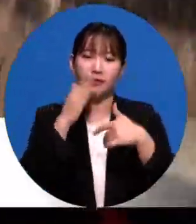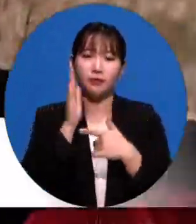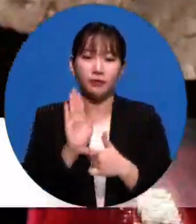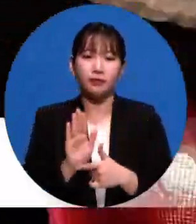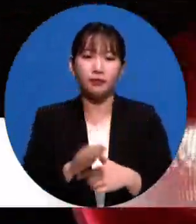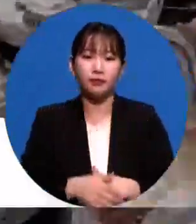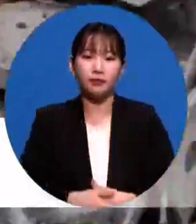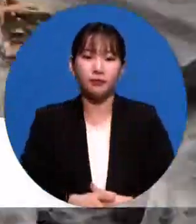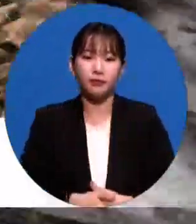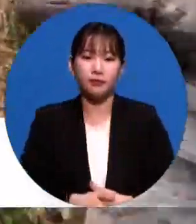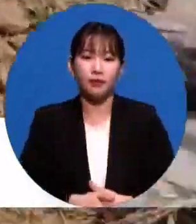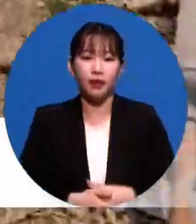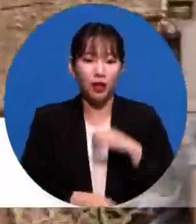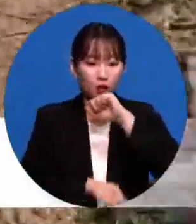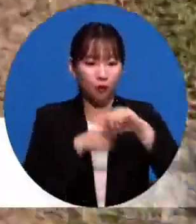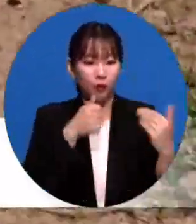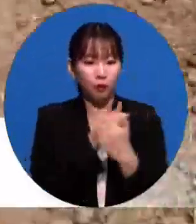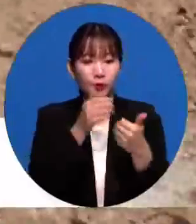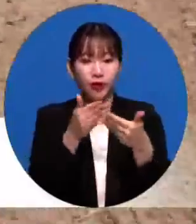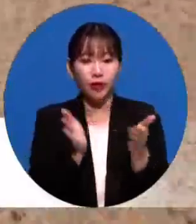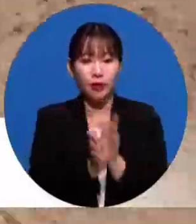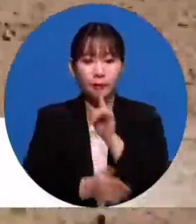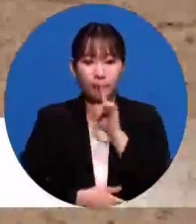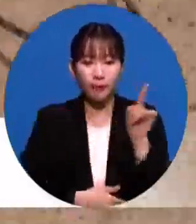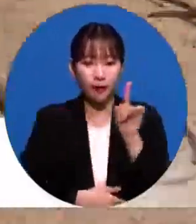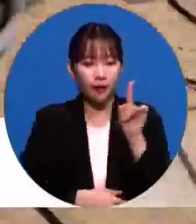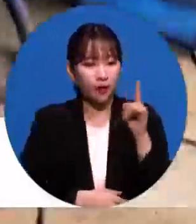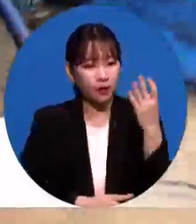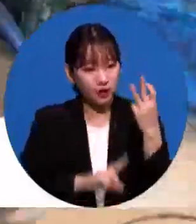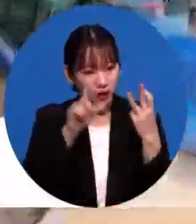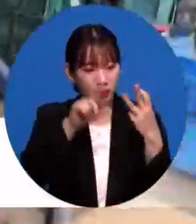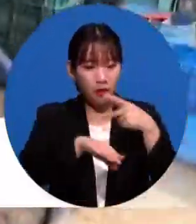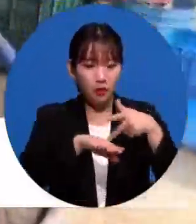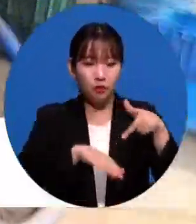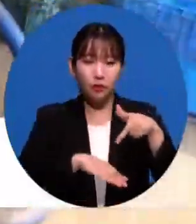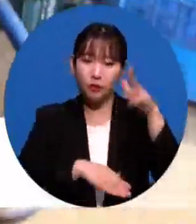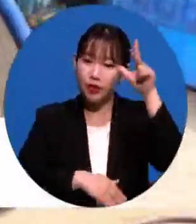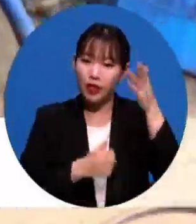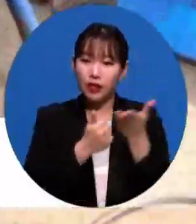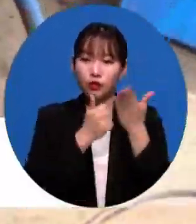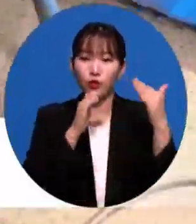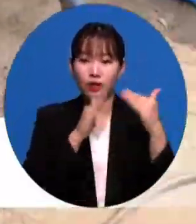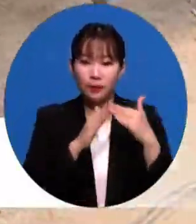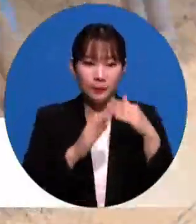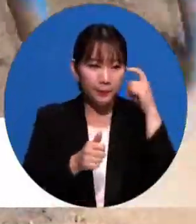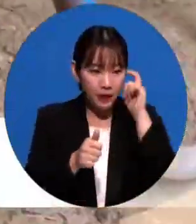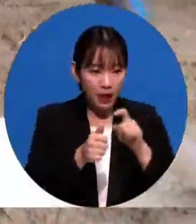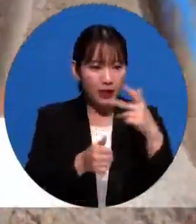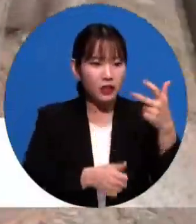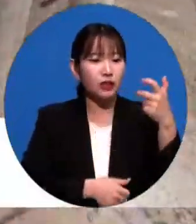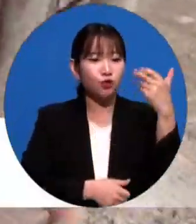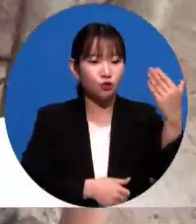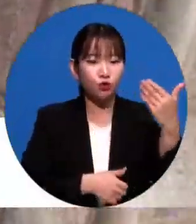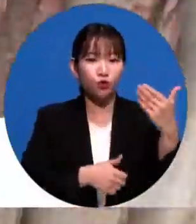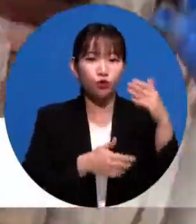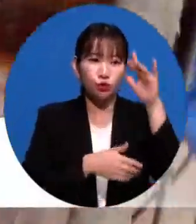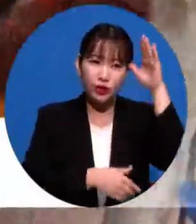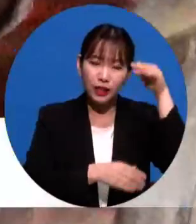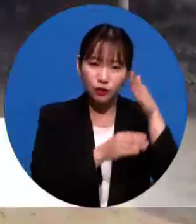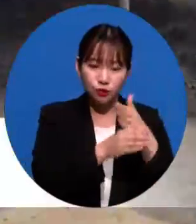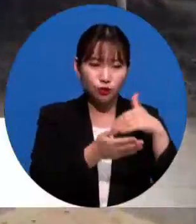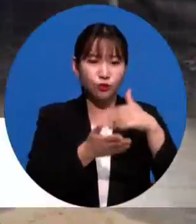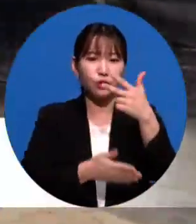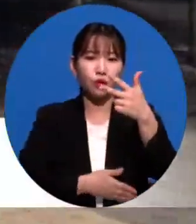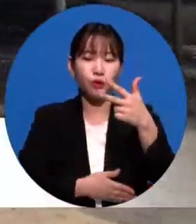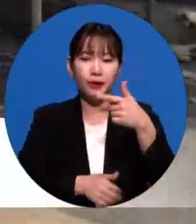밝혔습니다 동물보호단체는 지난 13일 진도의 한 사육장에서 발견된 이른 아홉 마리의 개 가운데